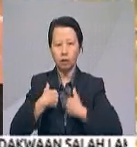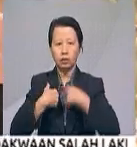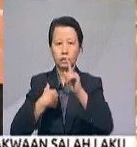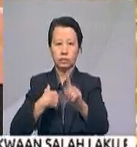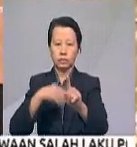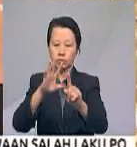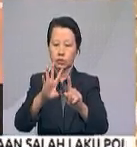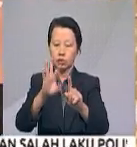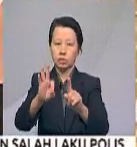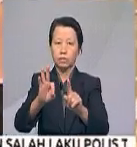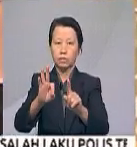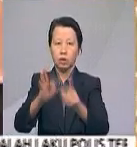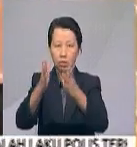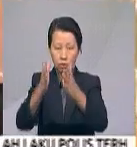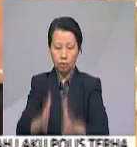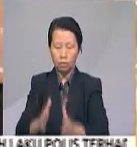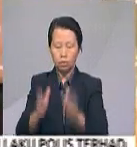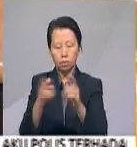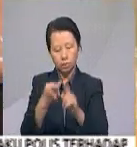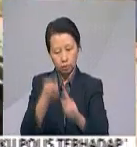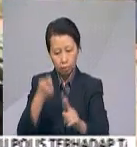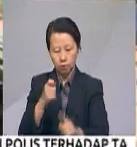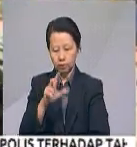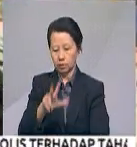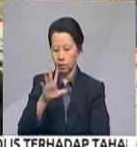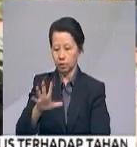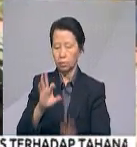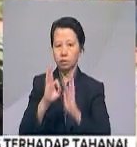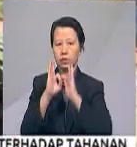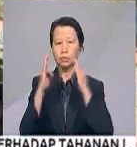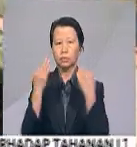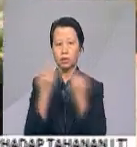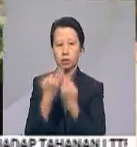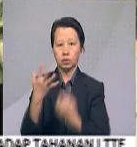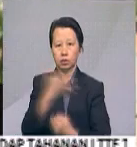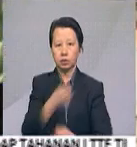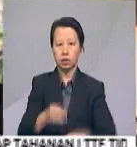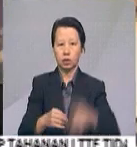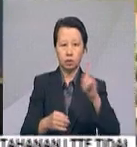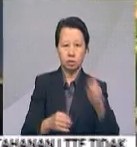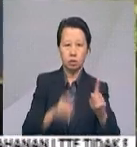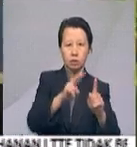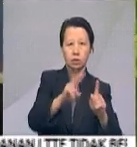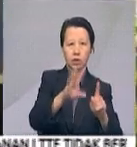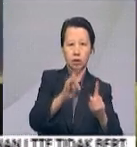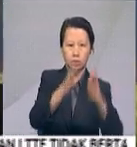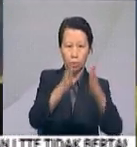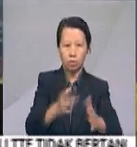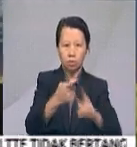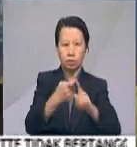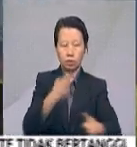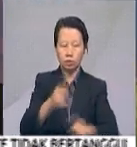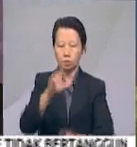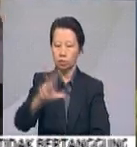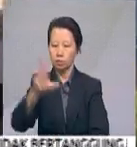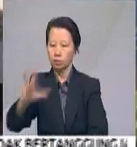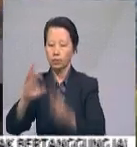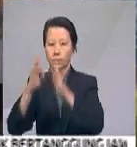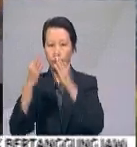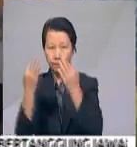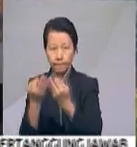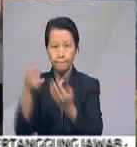seramai 149 mangsa daripada 35 keluarga. Manakala 128 mangsa daripada 33 keluarga